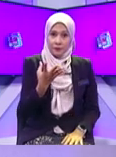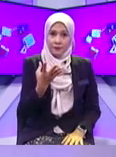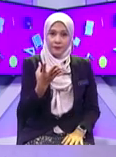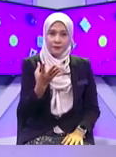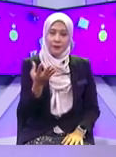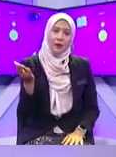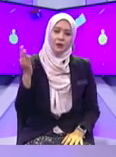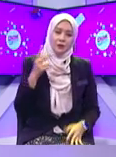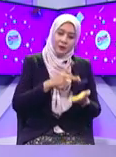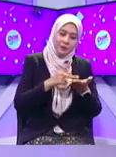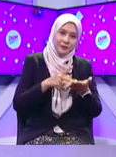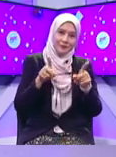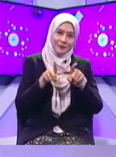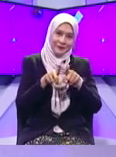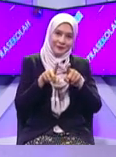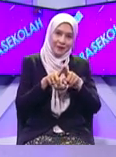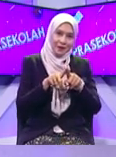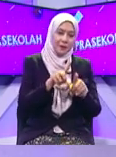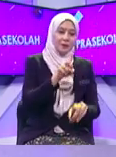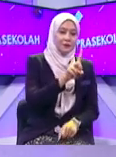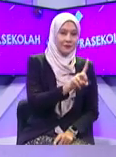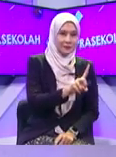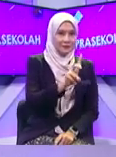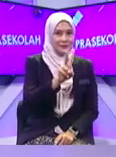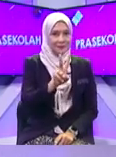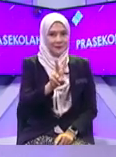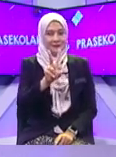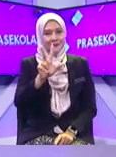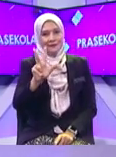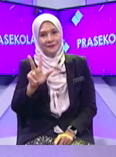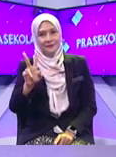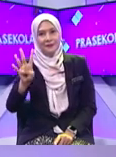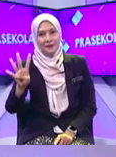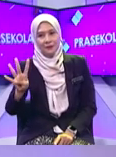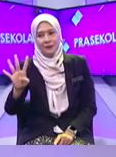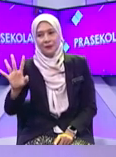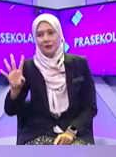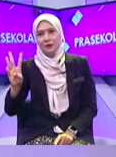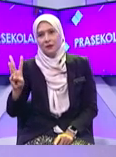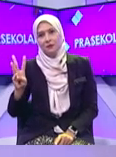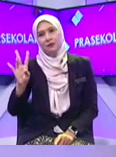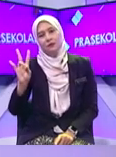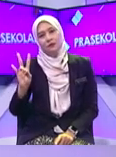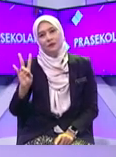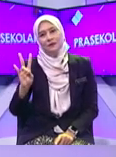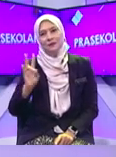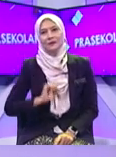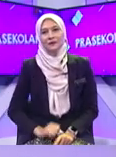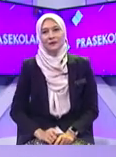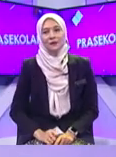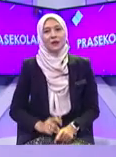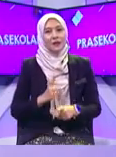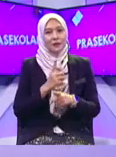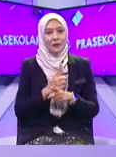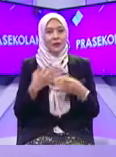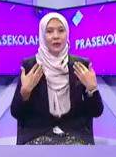kita kirim satu dua tiga empat lima enam tujuh Cikgu Oke